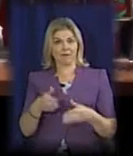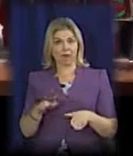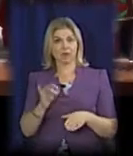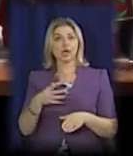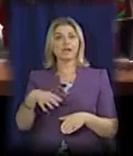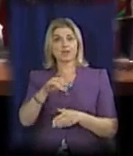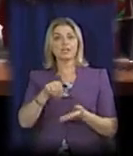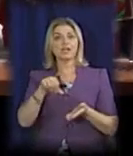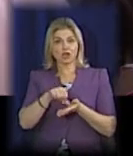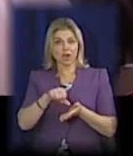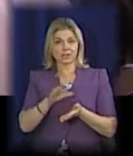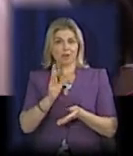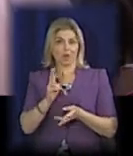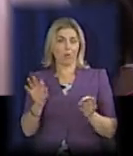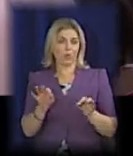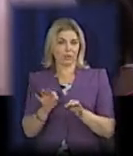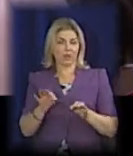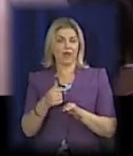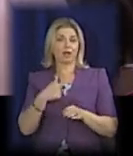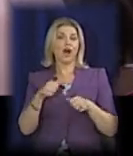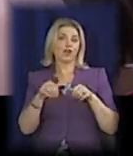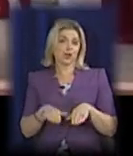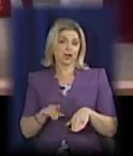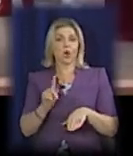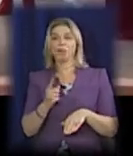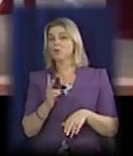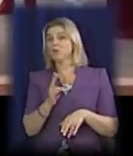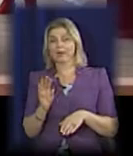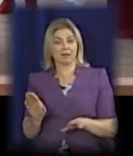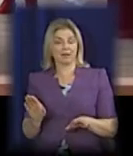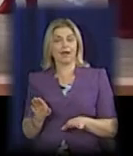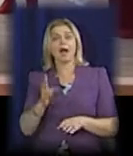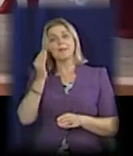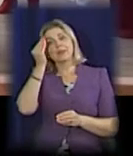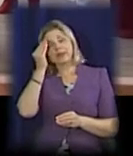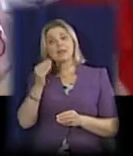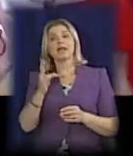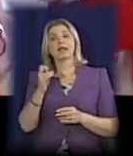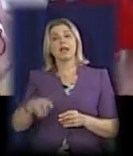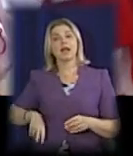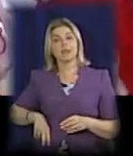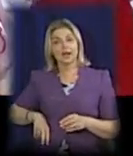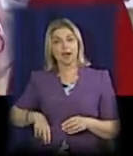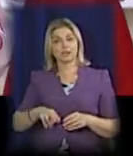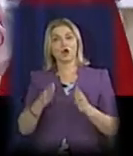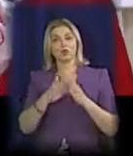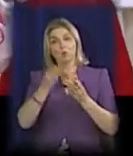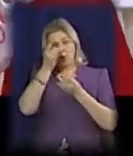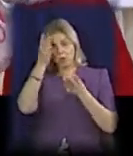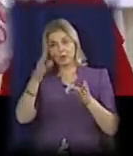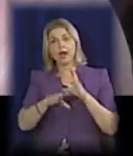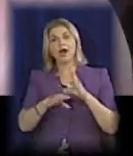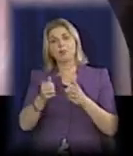всі причасні до музики. І я рішила, чому б ні. Саме діти, на думку директорки будинку культури, допомогли вибороти для колективу